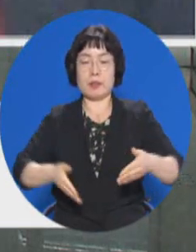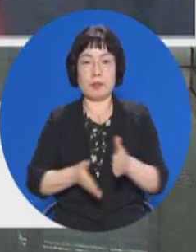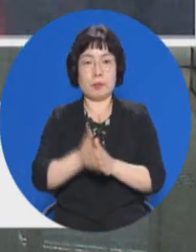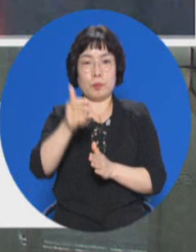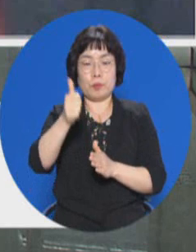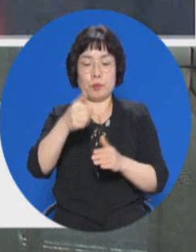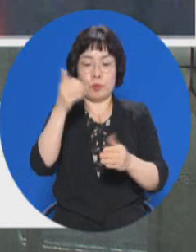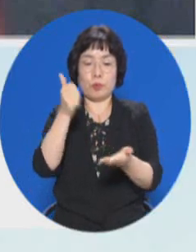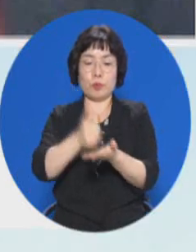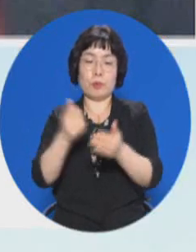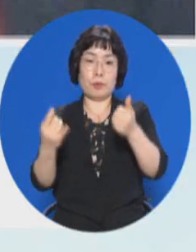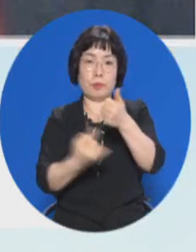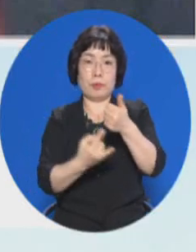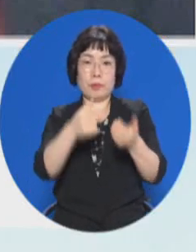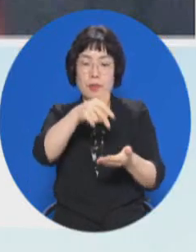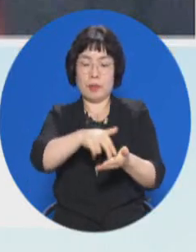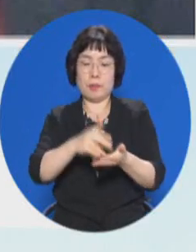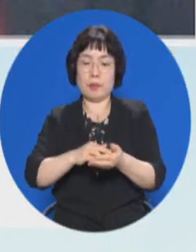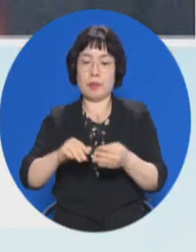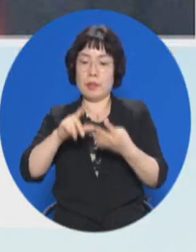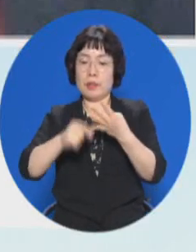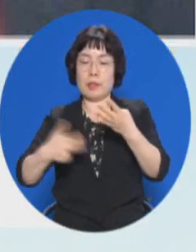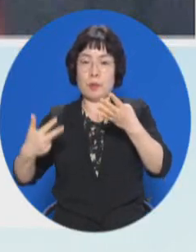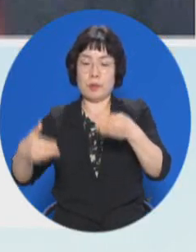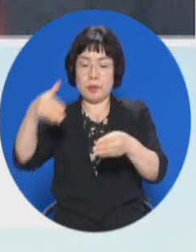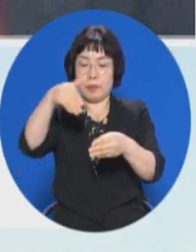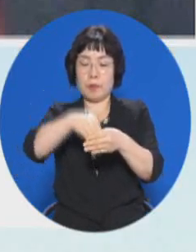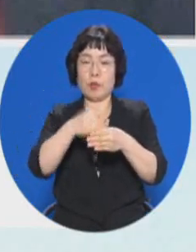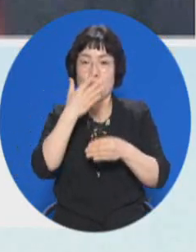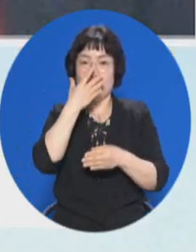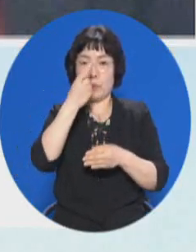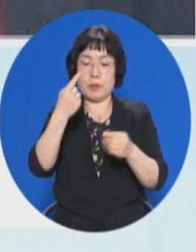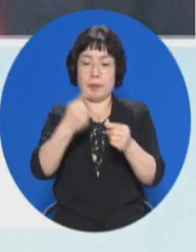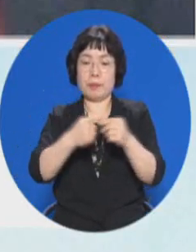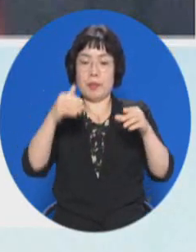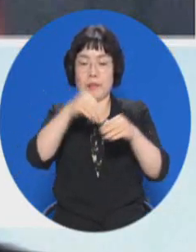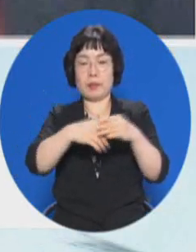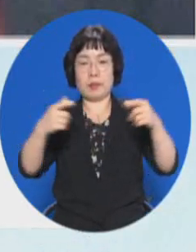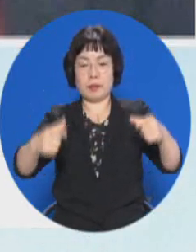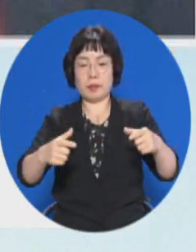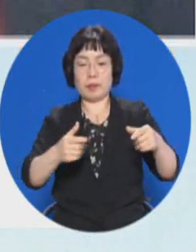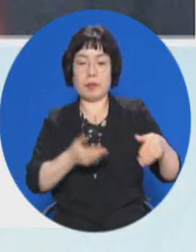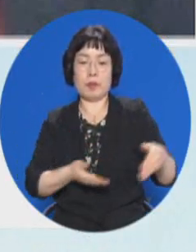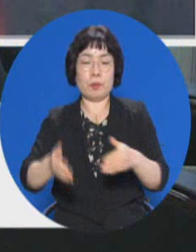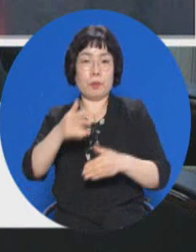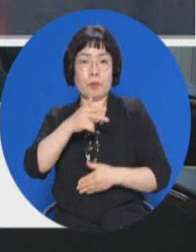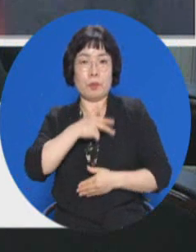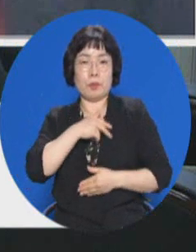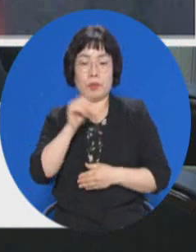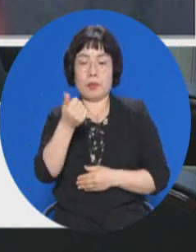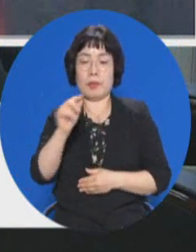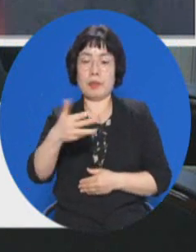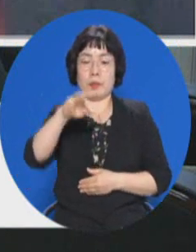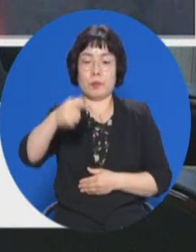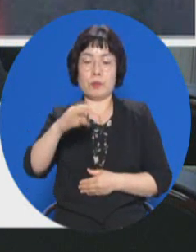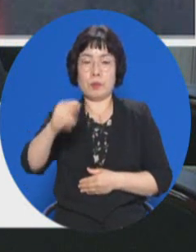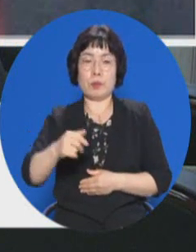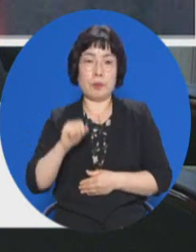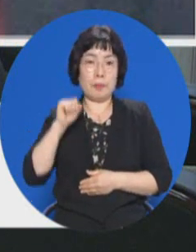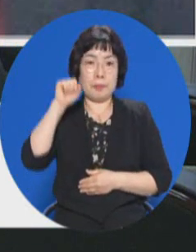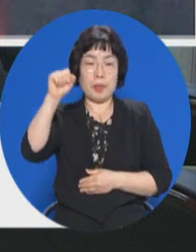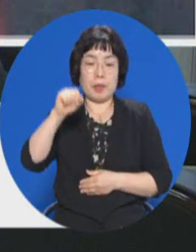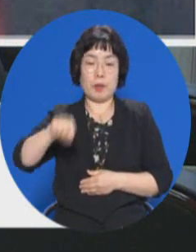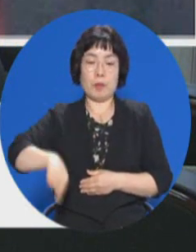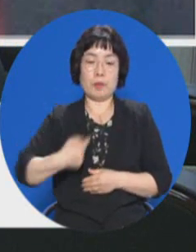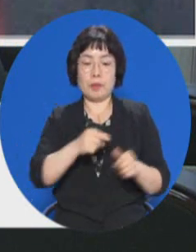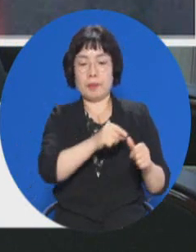공직후보자 추천관리위원회는 다음 달 7일 치러지는 순천 1선거구 도의원 보궐선거에 한춘옥 예비후보를